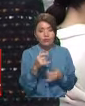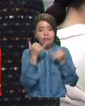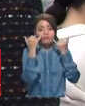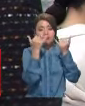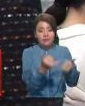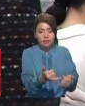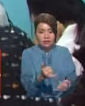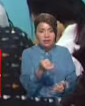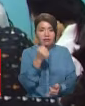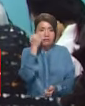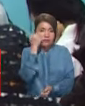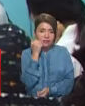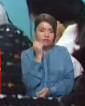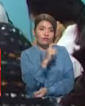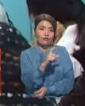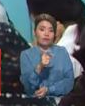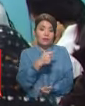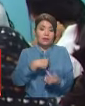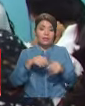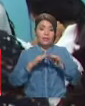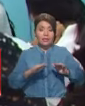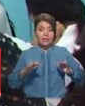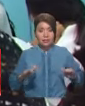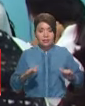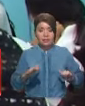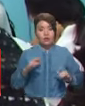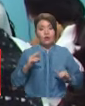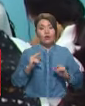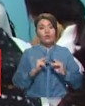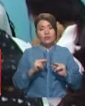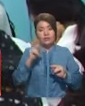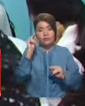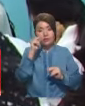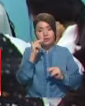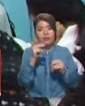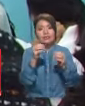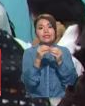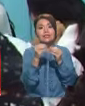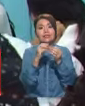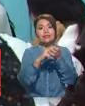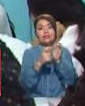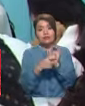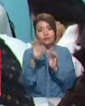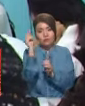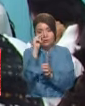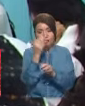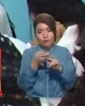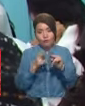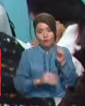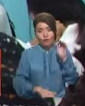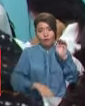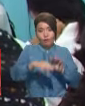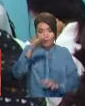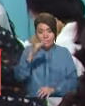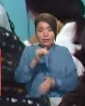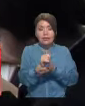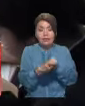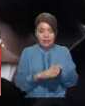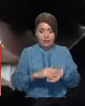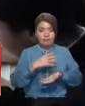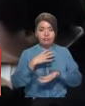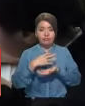преклонного возраста. Я думаю, что мои дети, вот ученики, сейчас они в 10 классе, например, когда они вырастут, они тоже продолжат эту